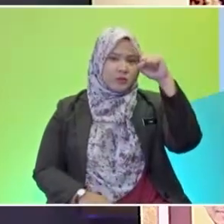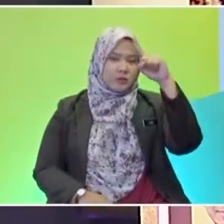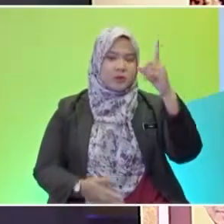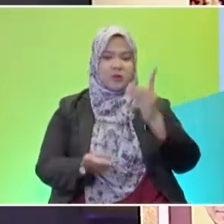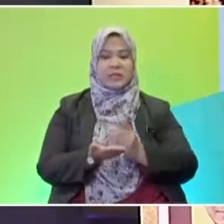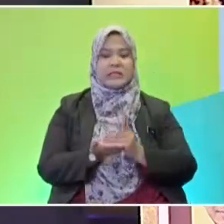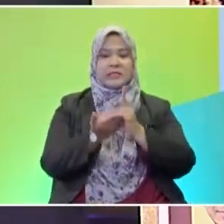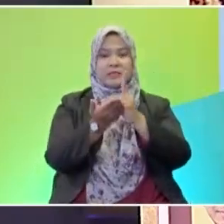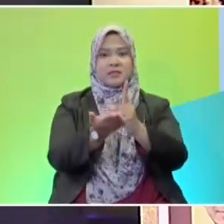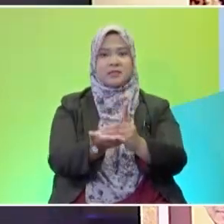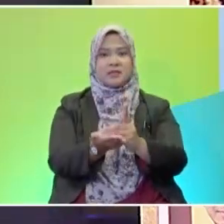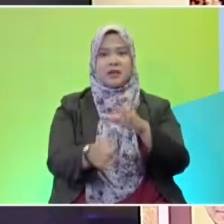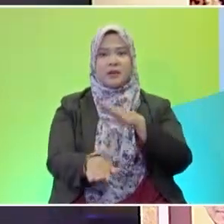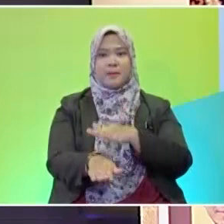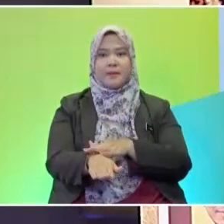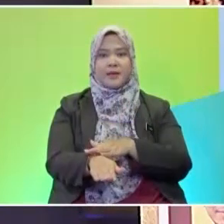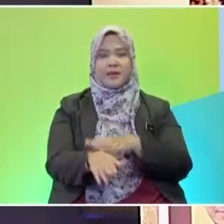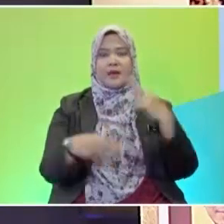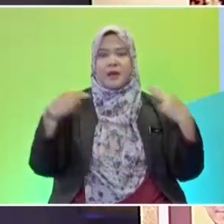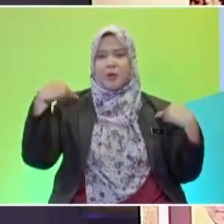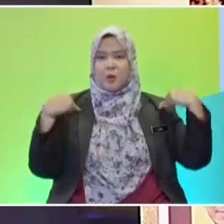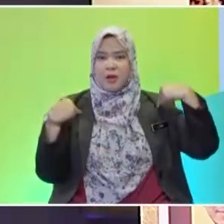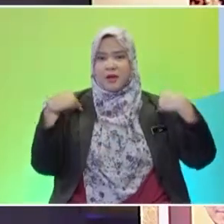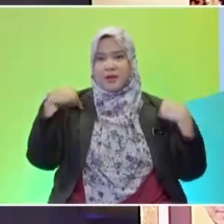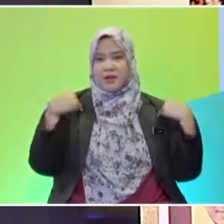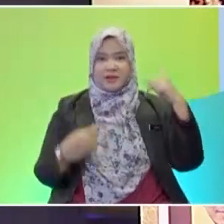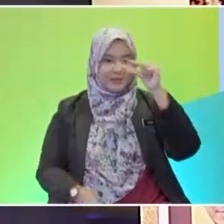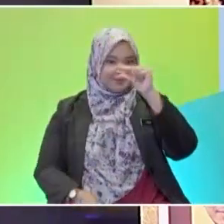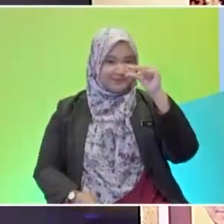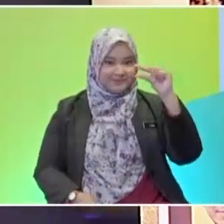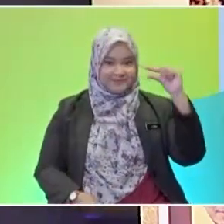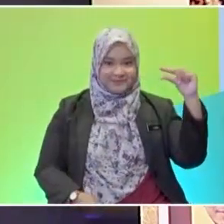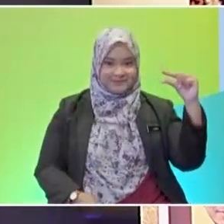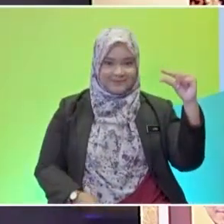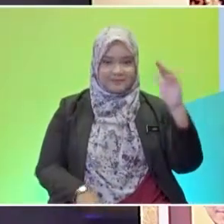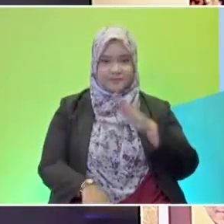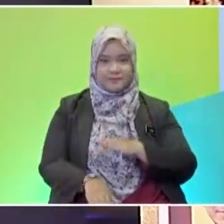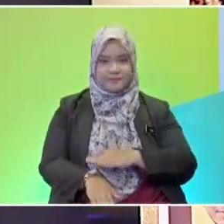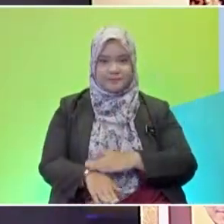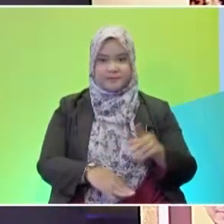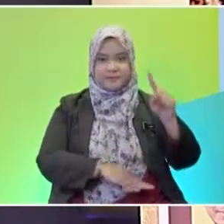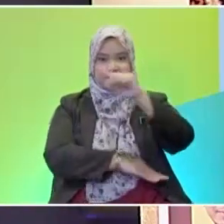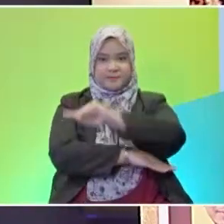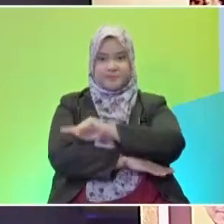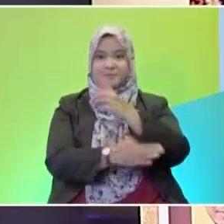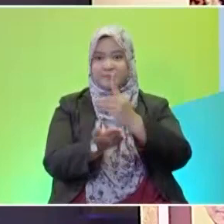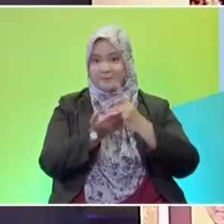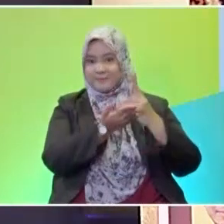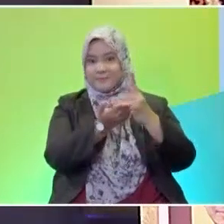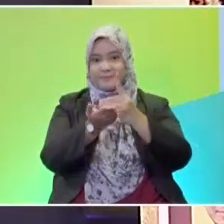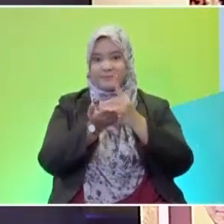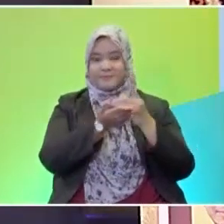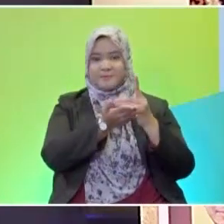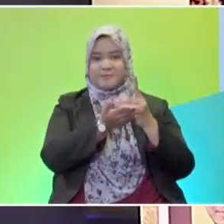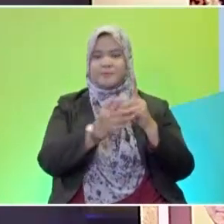serangga-serangga semut jadi digunakan tepung dengan kapasi Buana Oke jabara nih kita perasaan kan kita tengok koloni ada